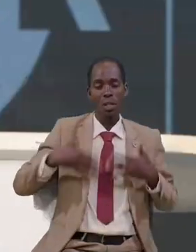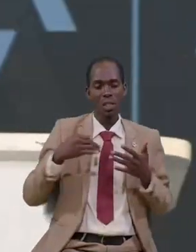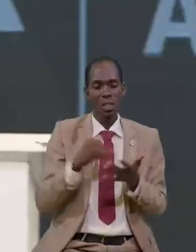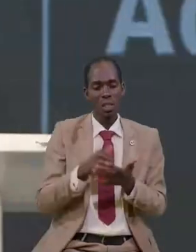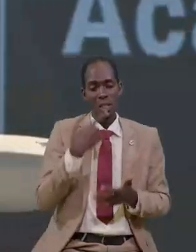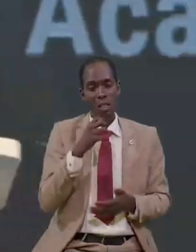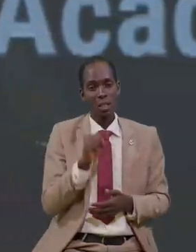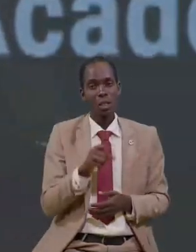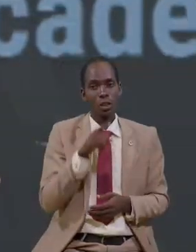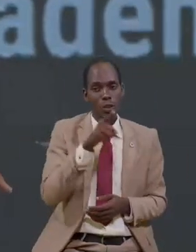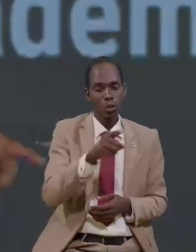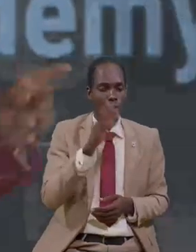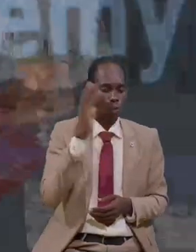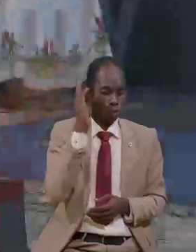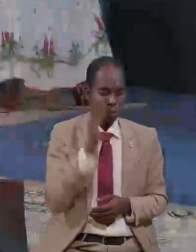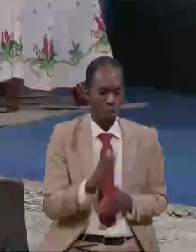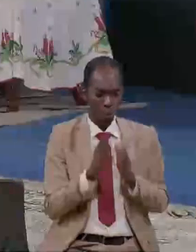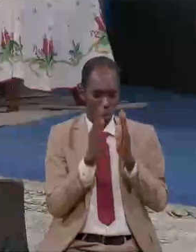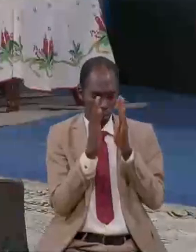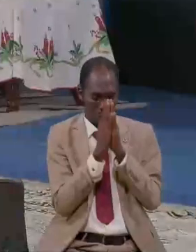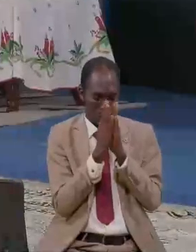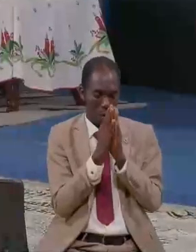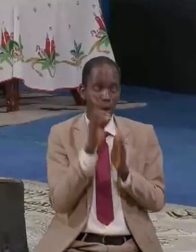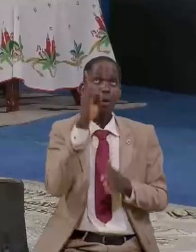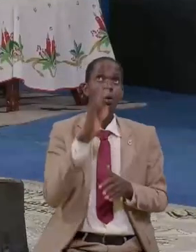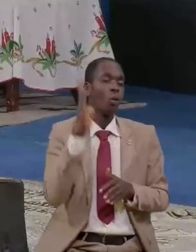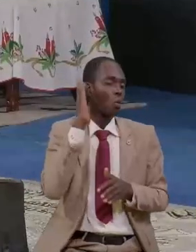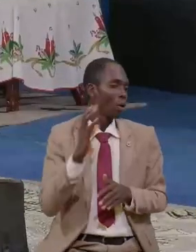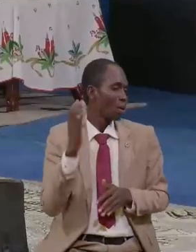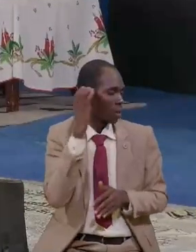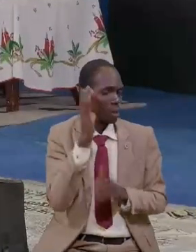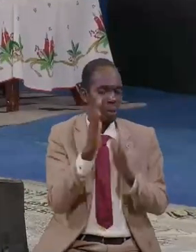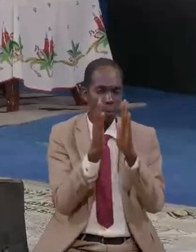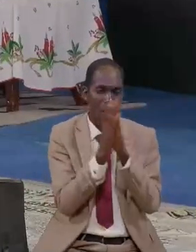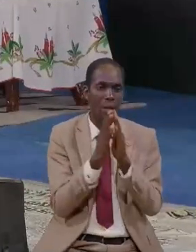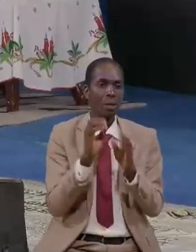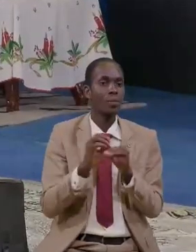vie, tu vas prier et Dieu va t'exaucer.